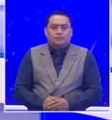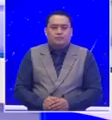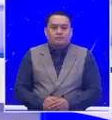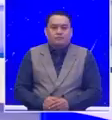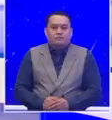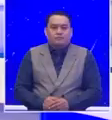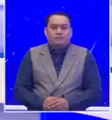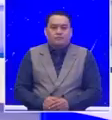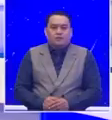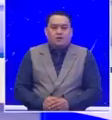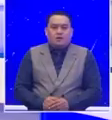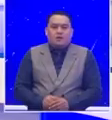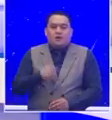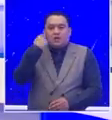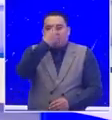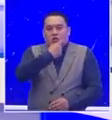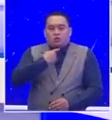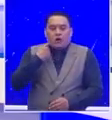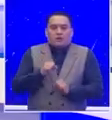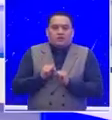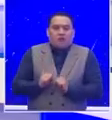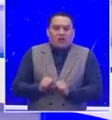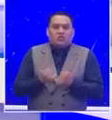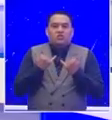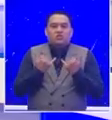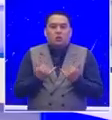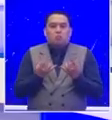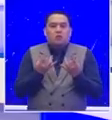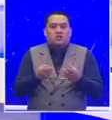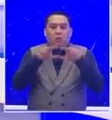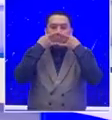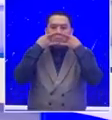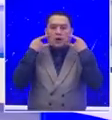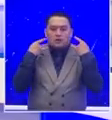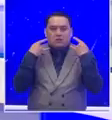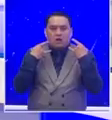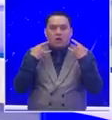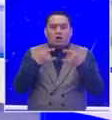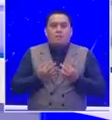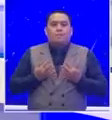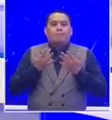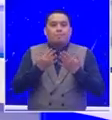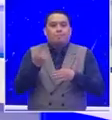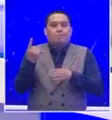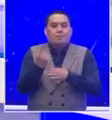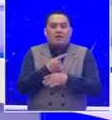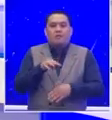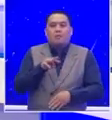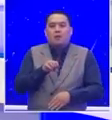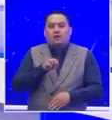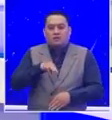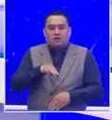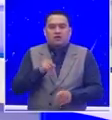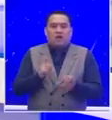Самым распространенным средством индивидуальной защиты на сегодня стали обычные маски. Однако с ростом спроса в первой половине марта